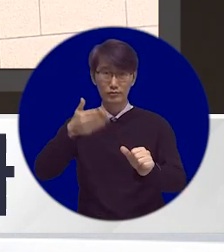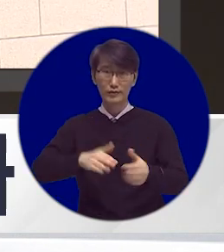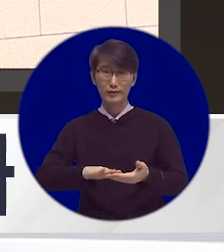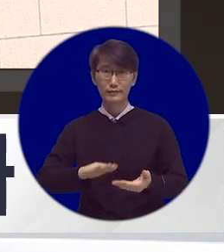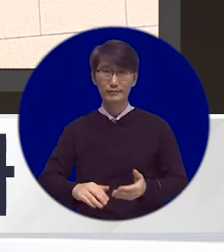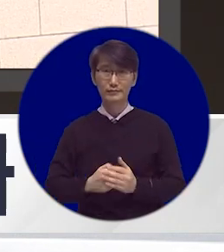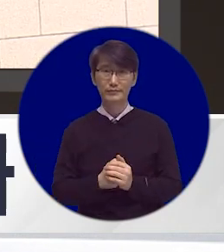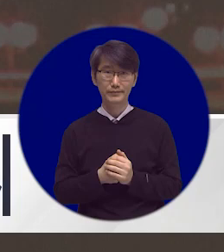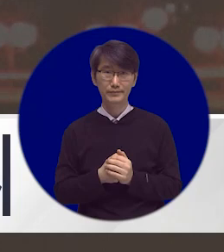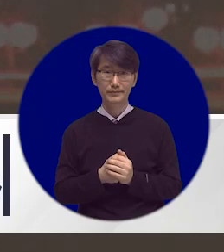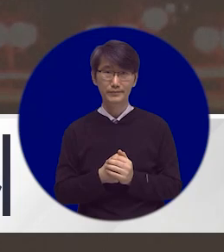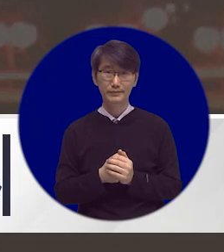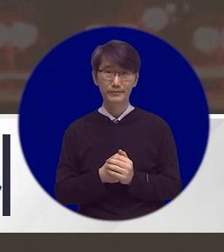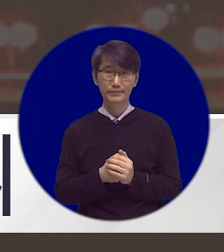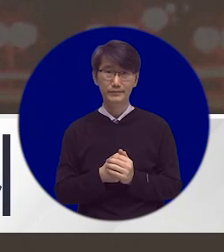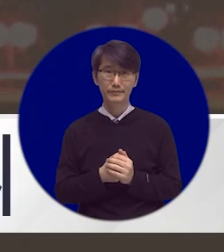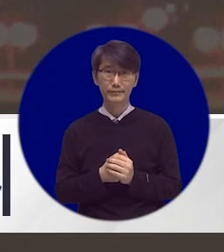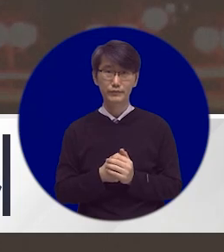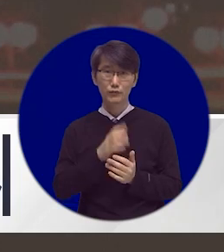당부했습니다.